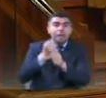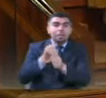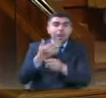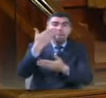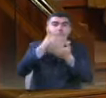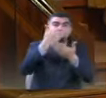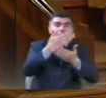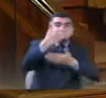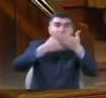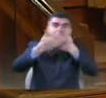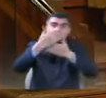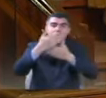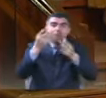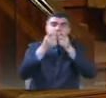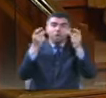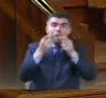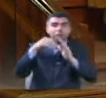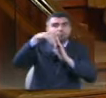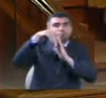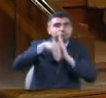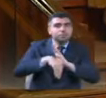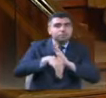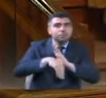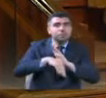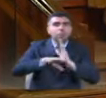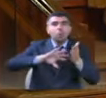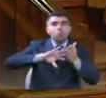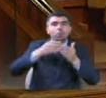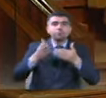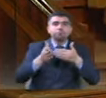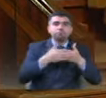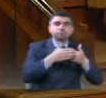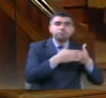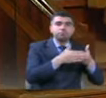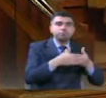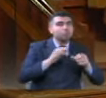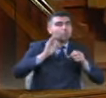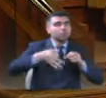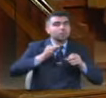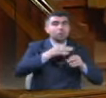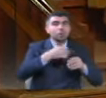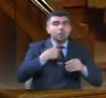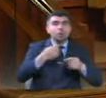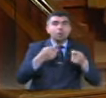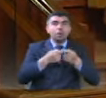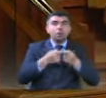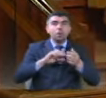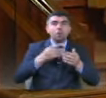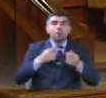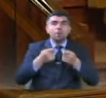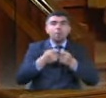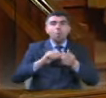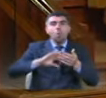والشركات الكبرى العاملة في هذا المجال هي على هافة الانهيار، وهذا يدل على أن حمار الشيخ